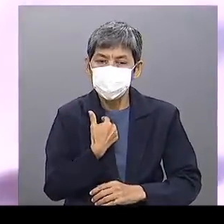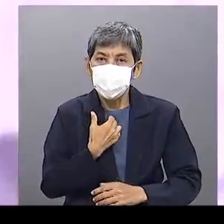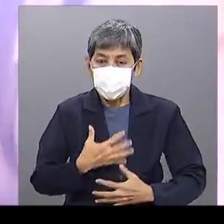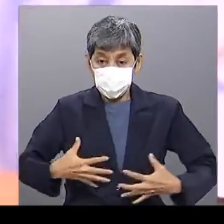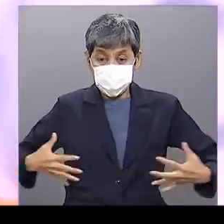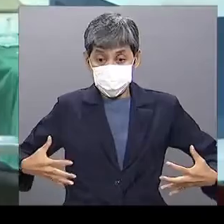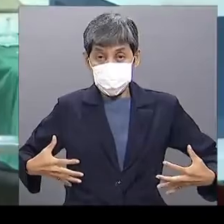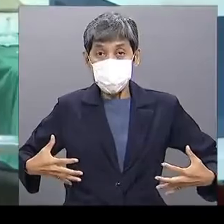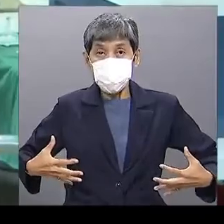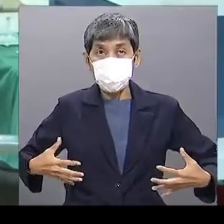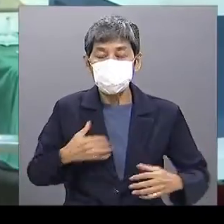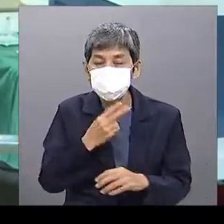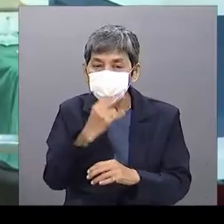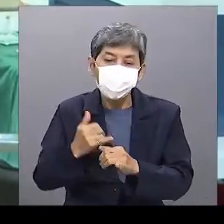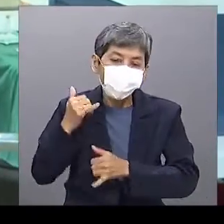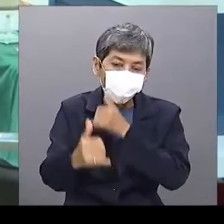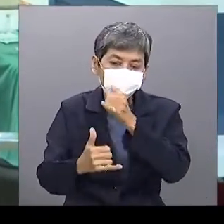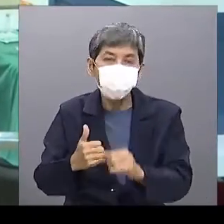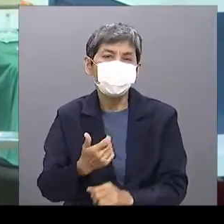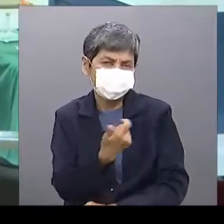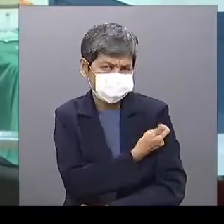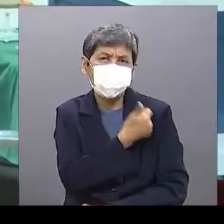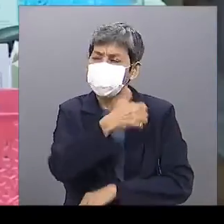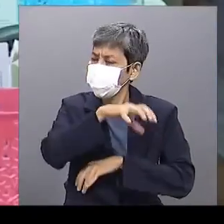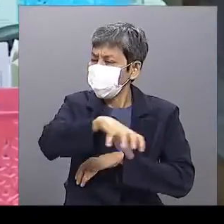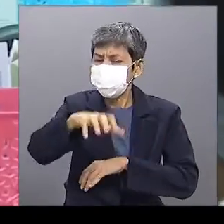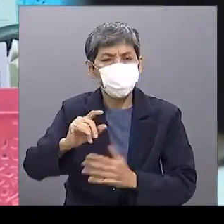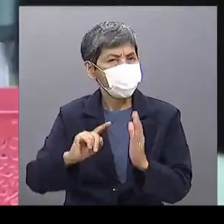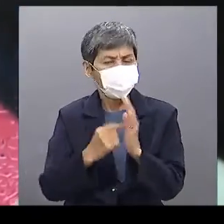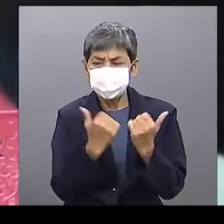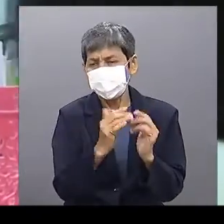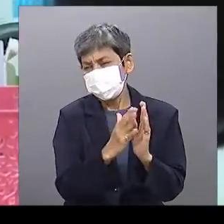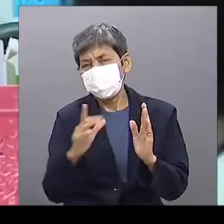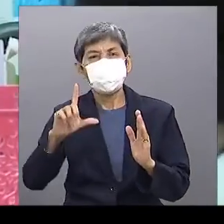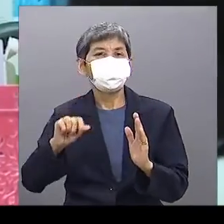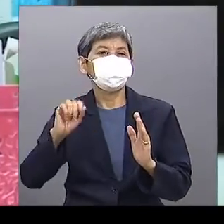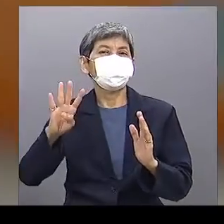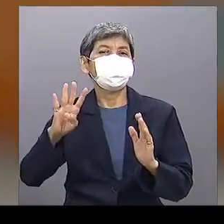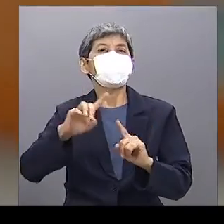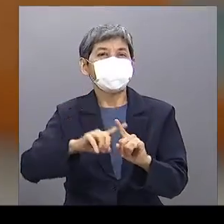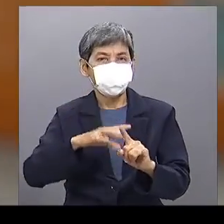ก็สามารถ walk in ไปฉีดได้ทุกหน่วยฉีดตั้งแต่วันนี้จนถึง24กันยายนค่ะ